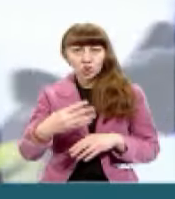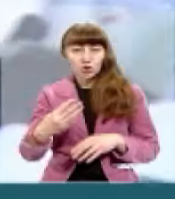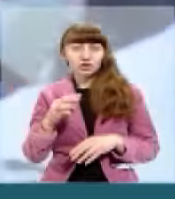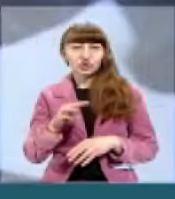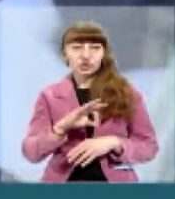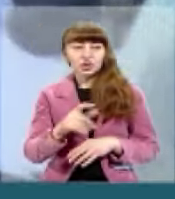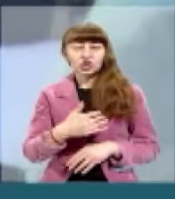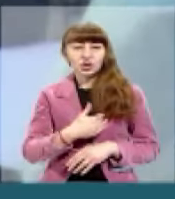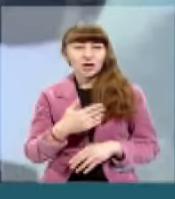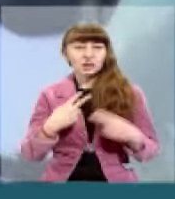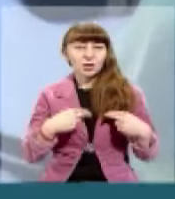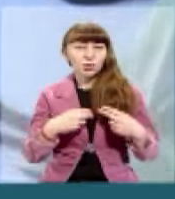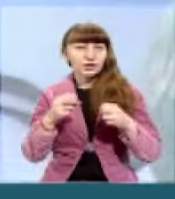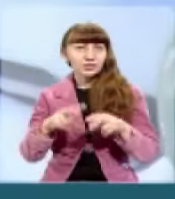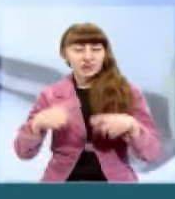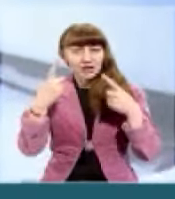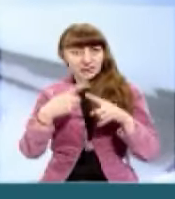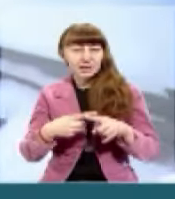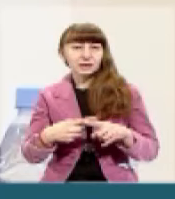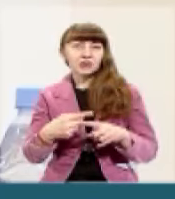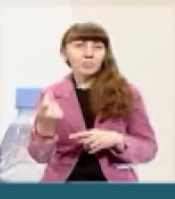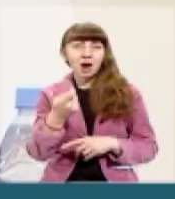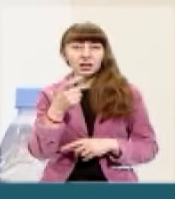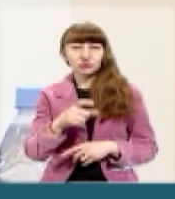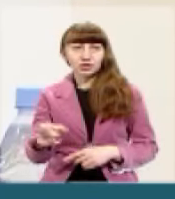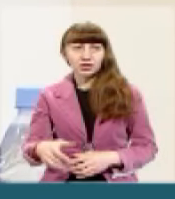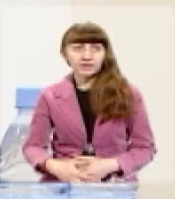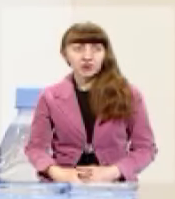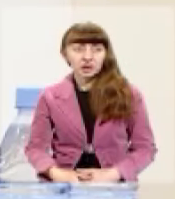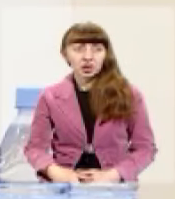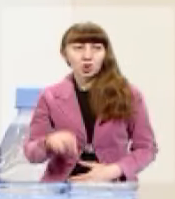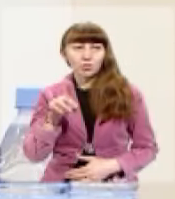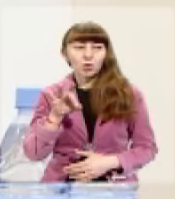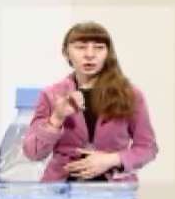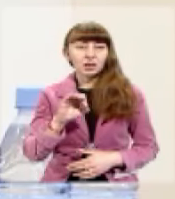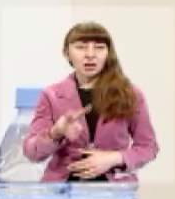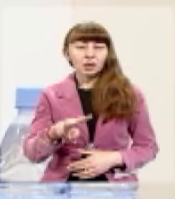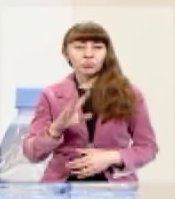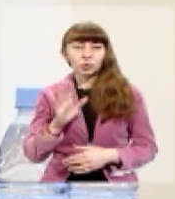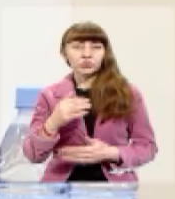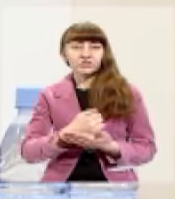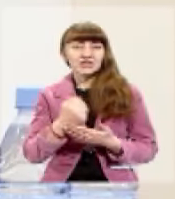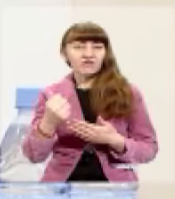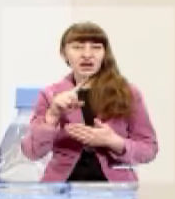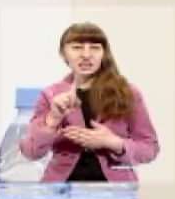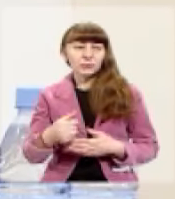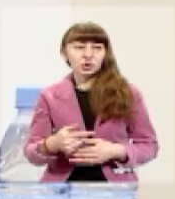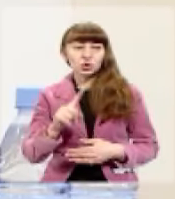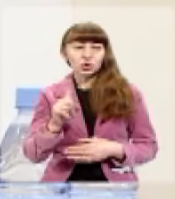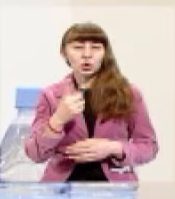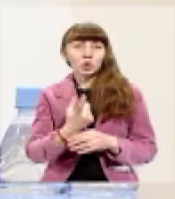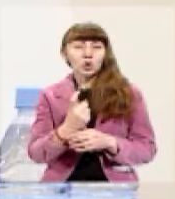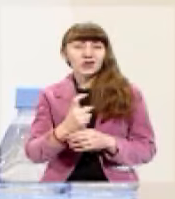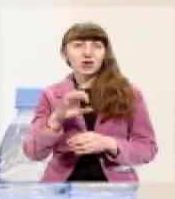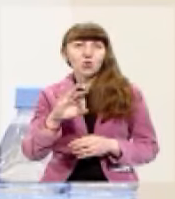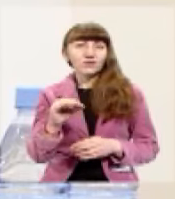тенге желающих работать на спецтехнике не так уж и много. Мы вам на портале будем выставлять замечания. Вы понимаете, да, что такое официальное